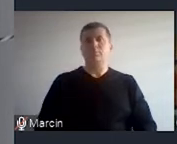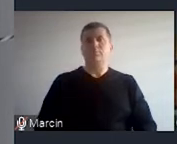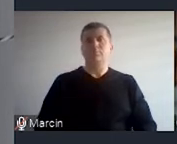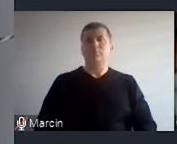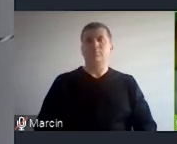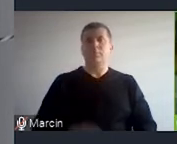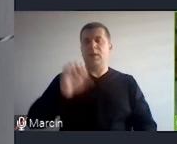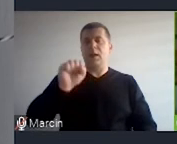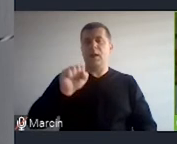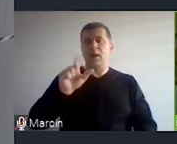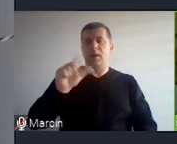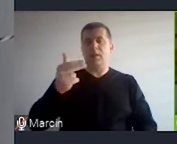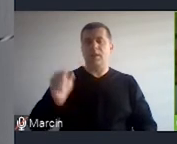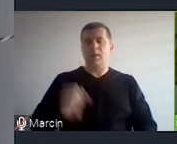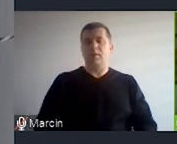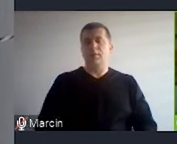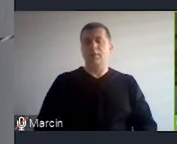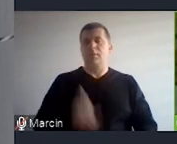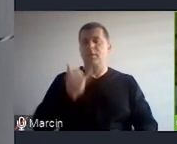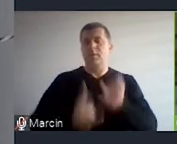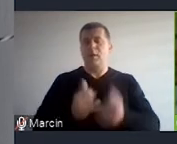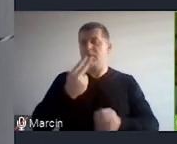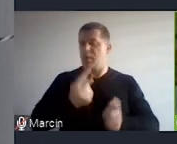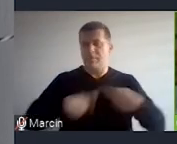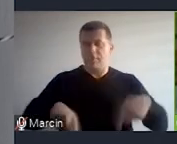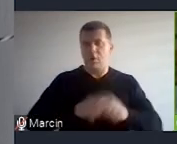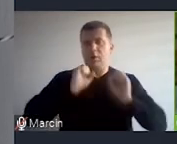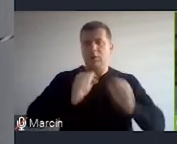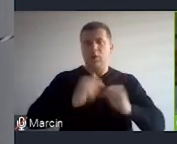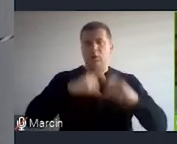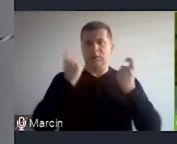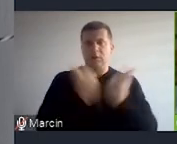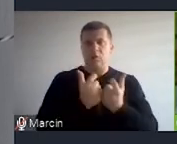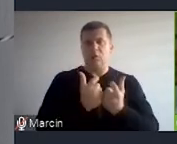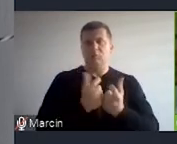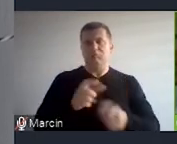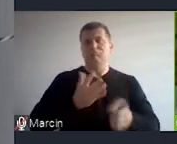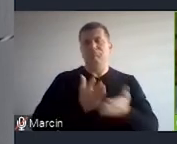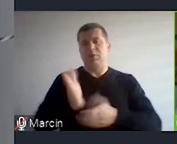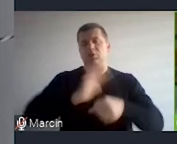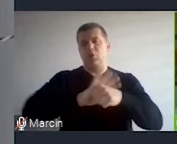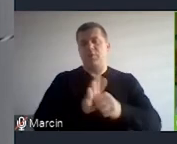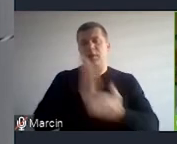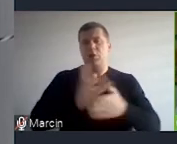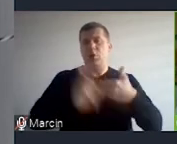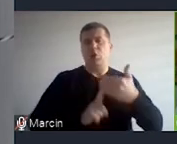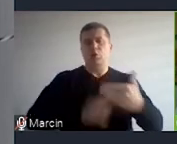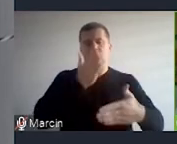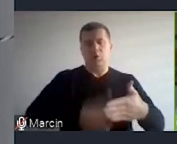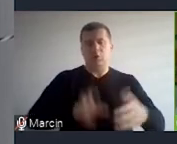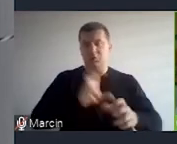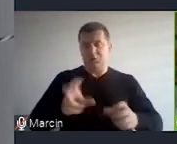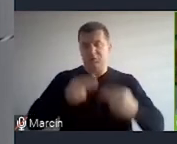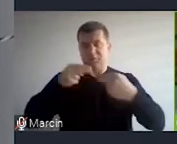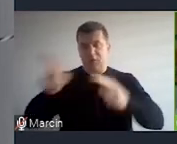Pani Alina, jeśli nie wykonam działania w całości przez COVID i rozliczę je częściowo, to czy